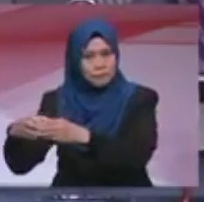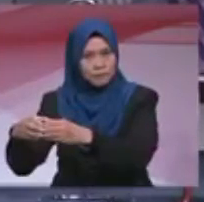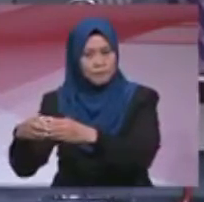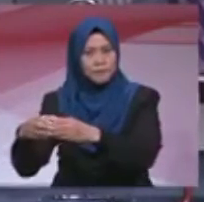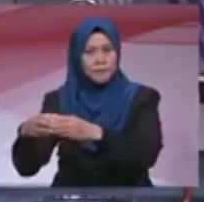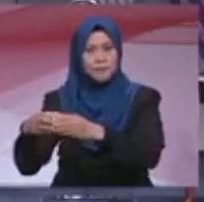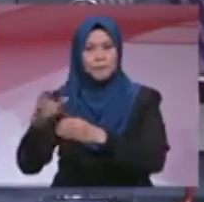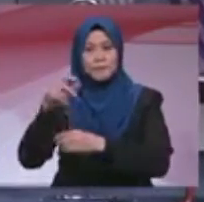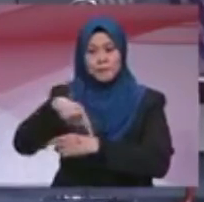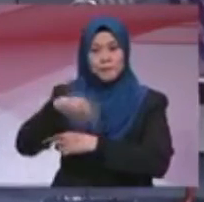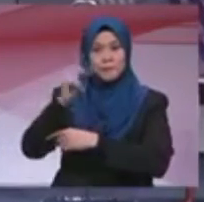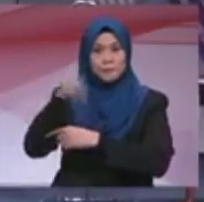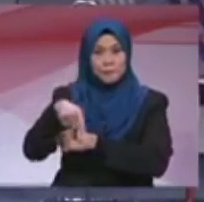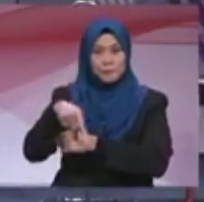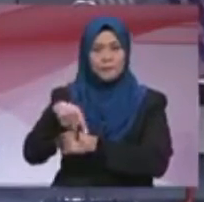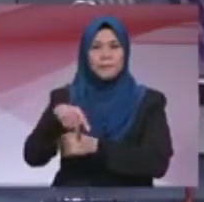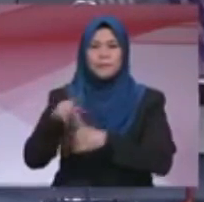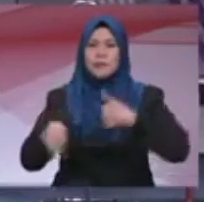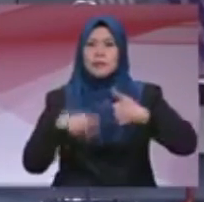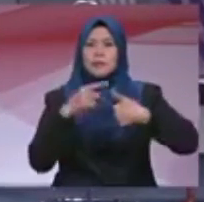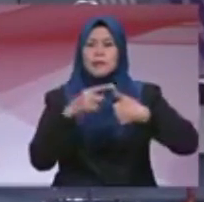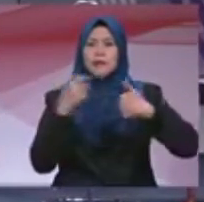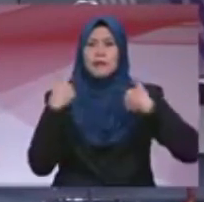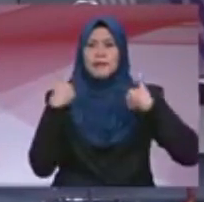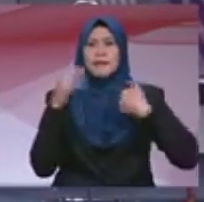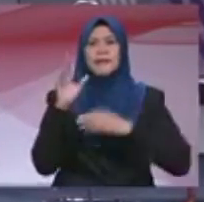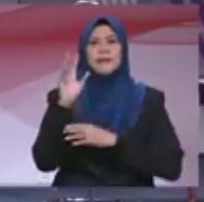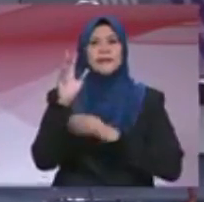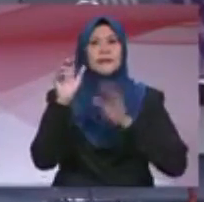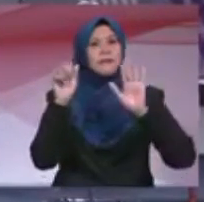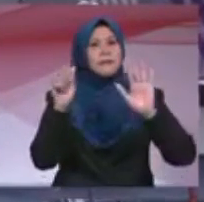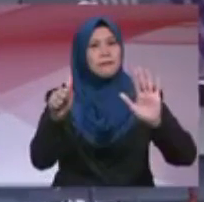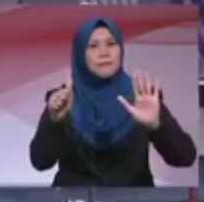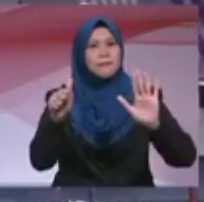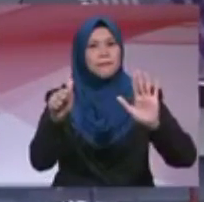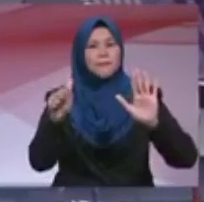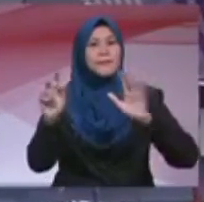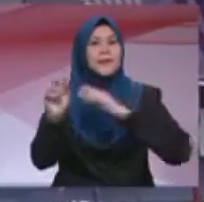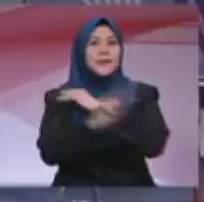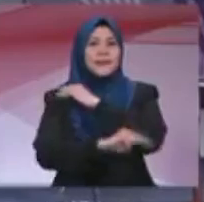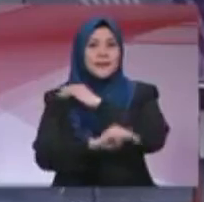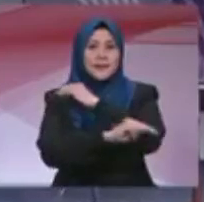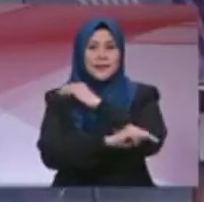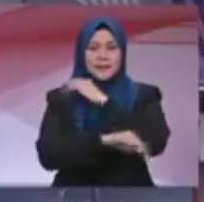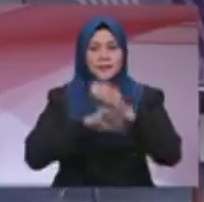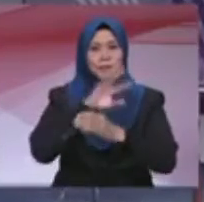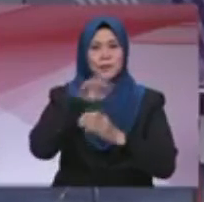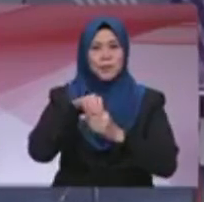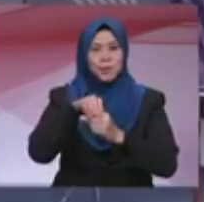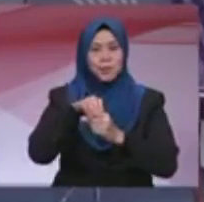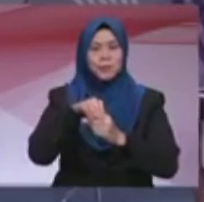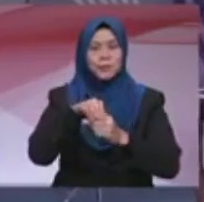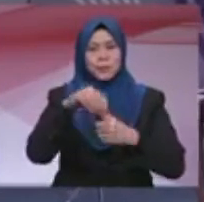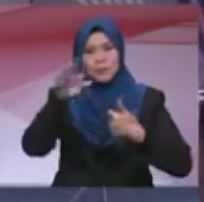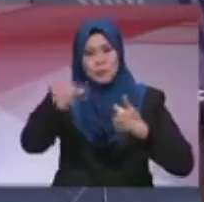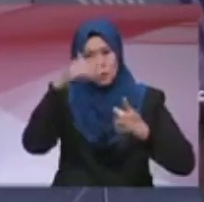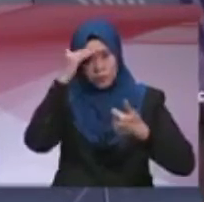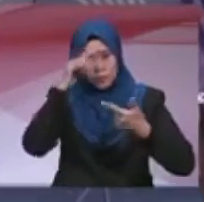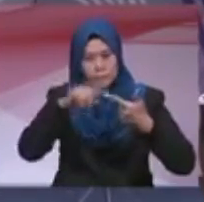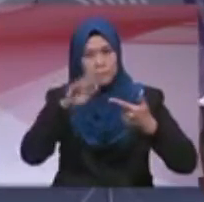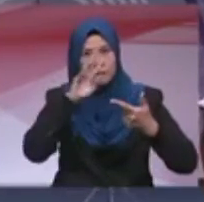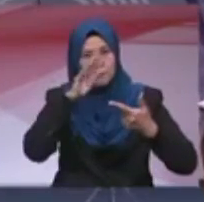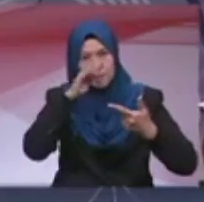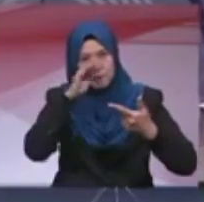PKP, iaitu PKP di enam buah negeri termasuk wilayah persekutuan, iaitu Johor,